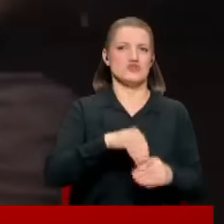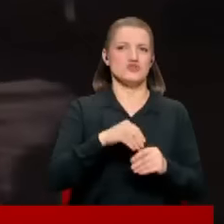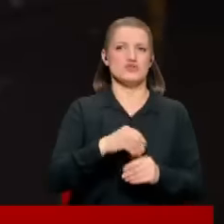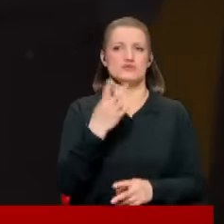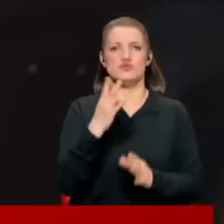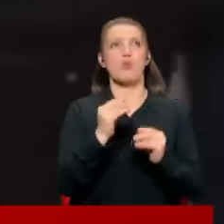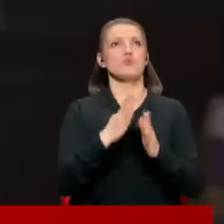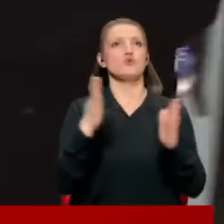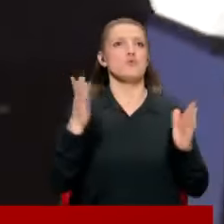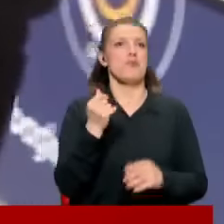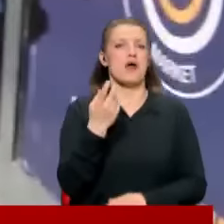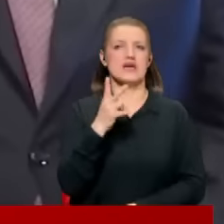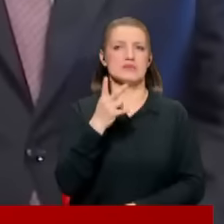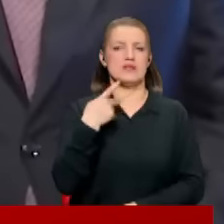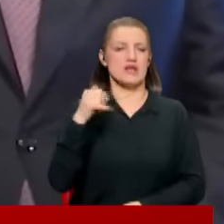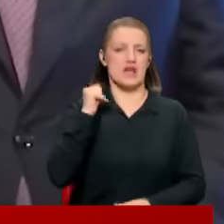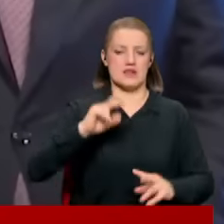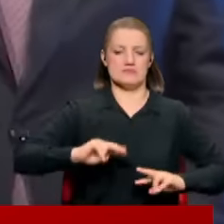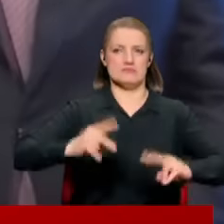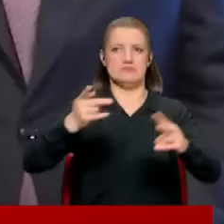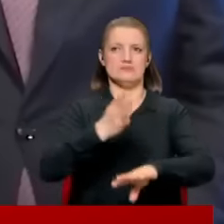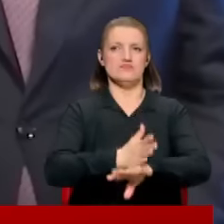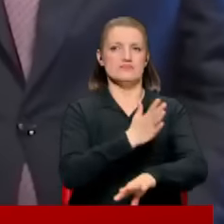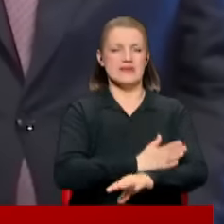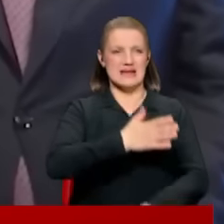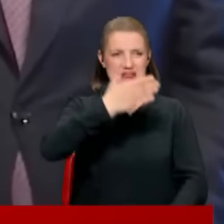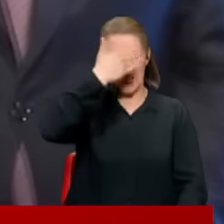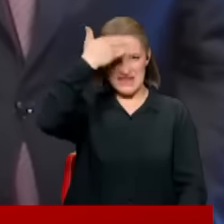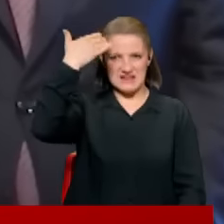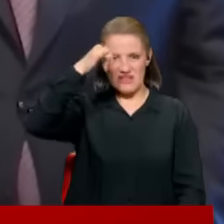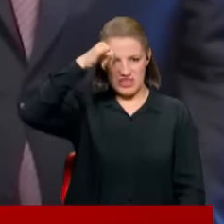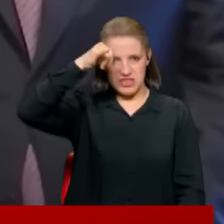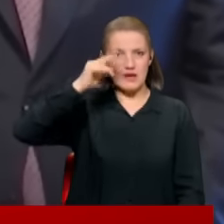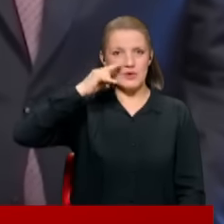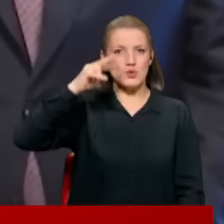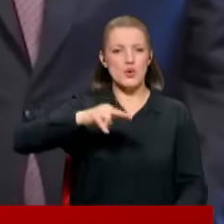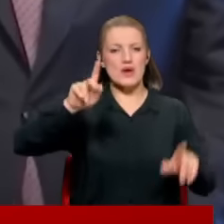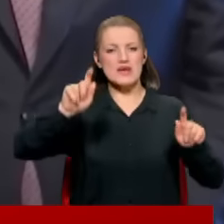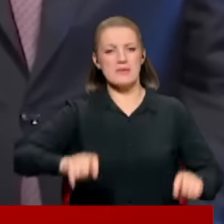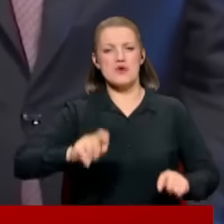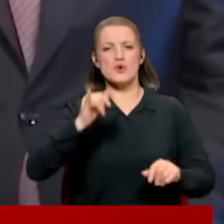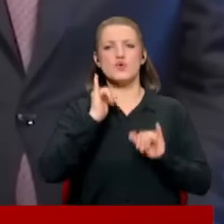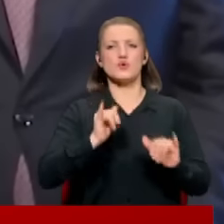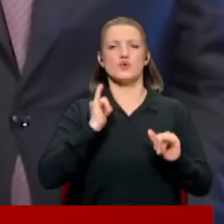lira. İade edelim. Vatandaşı enayi yerine koyarak yapılabilecek kötü siyasete bir numaralı